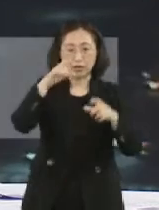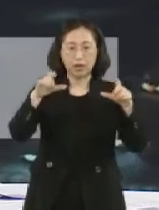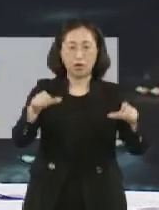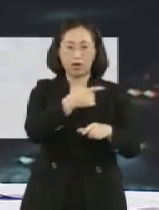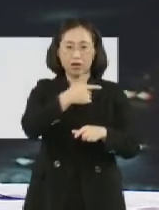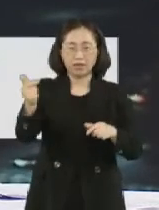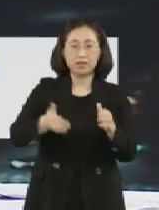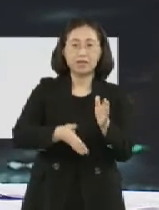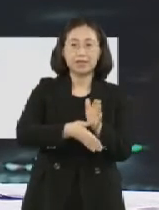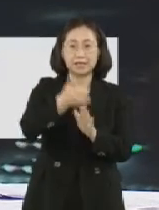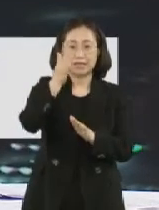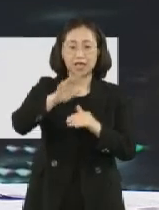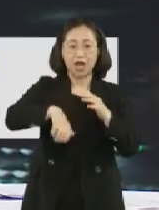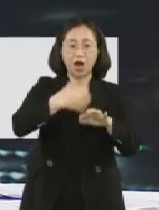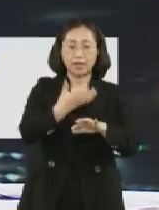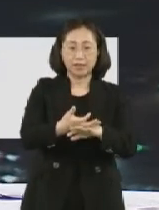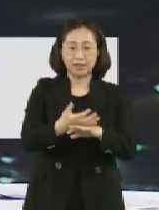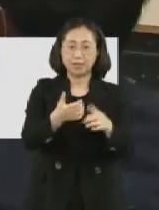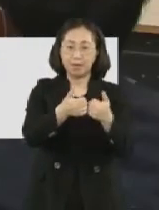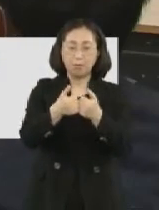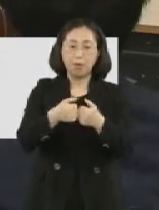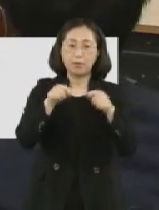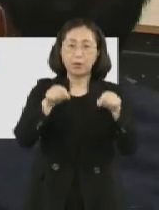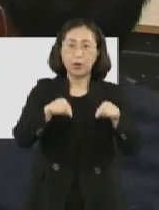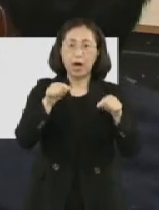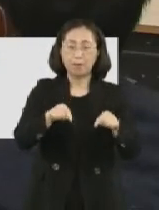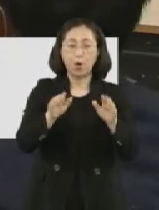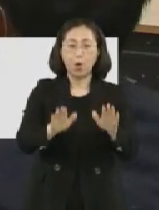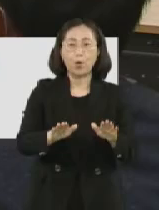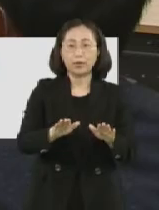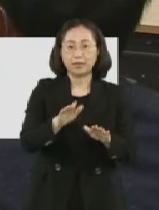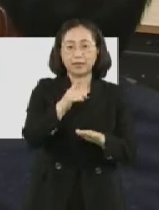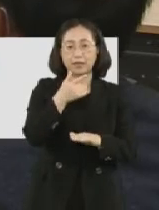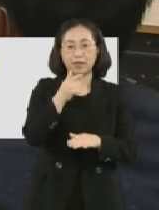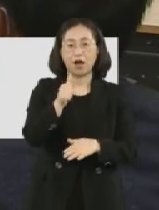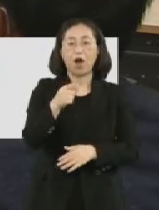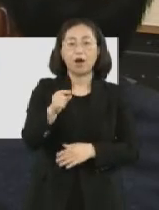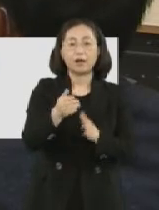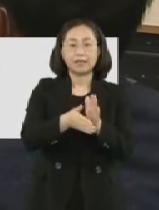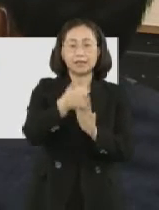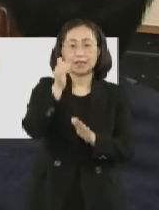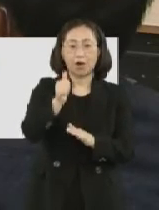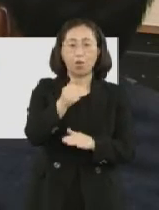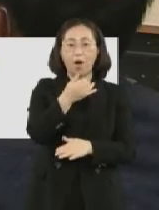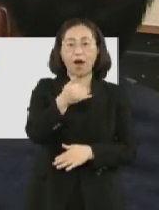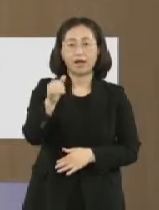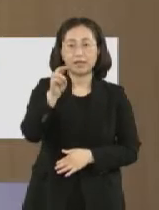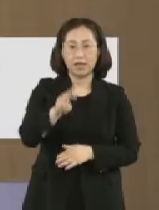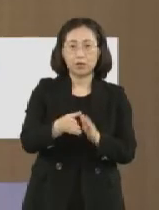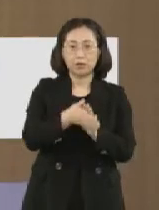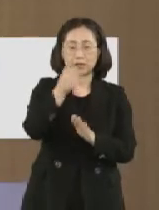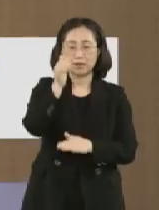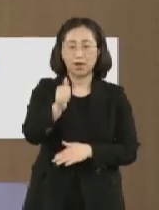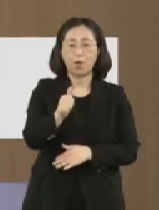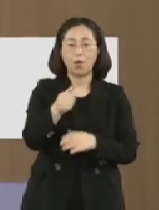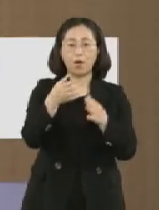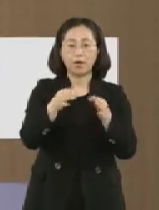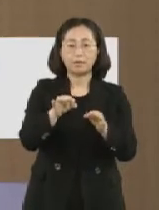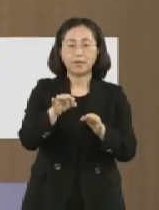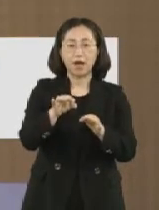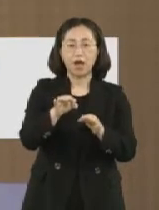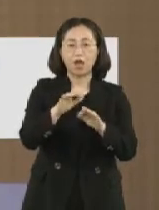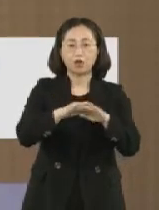충청권 메가시티 혁신 방안을 논의하는 신춘포럼이 오늘 허태정 대전시장과 이춘희 세종시장,